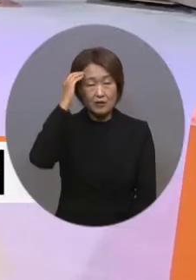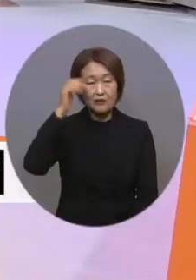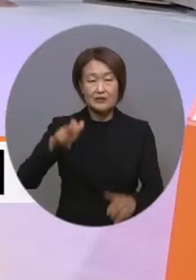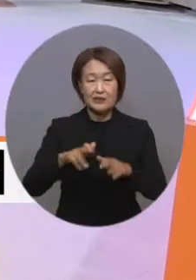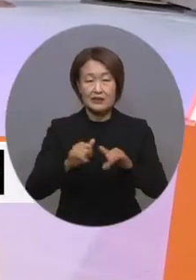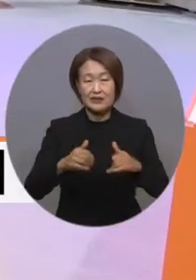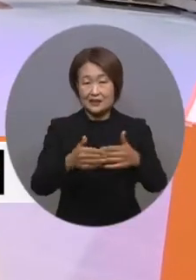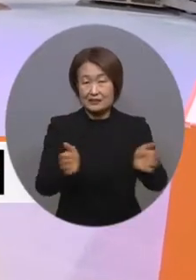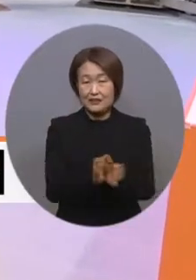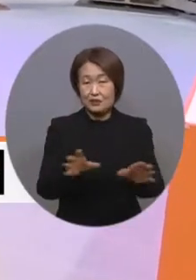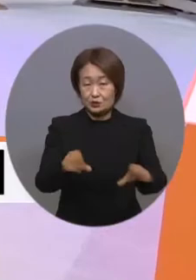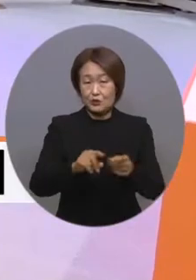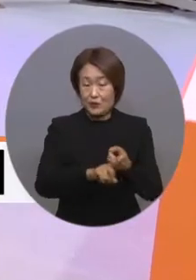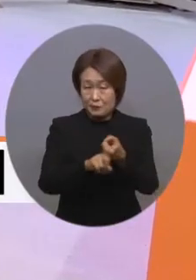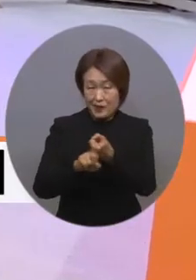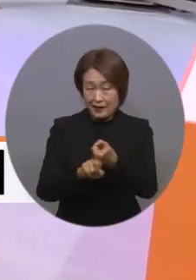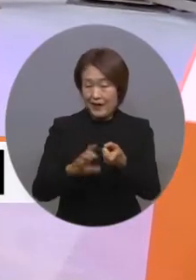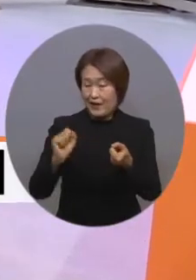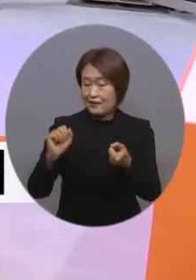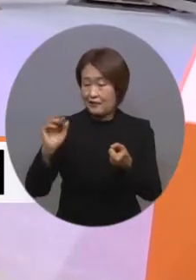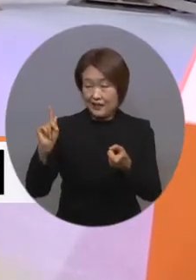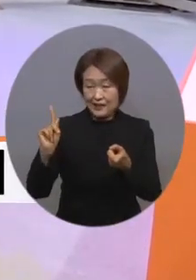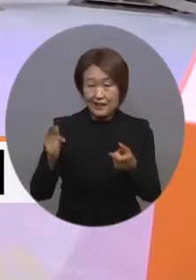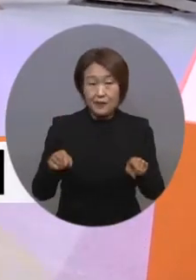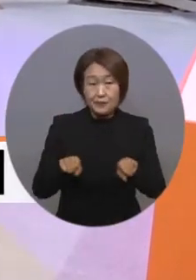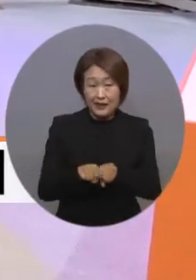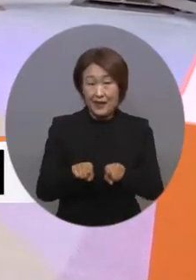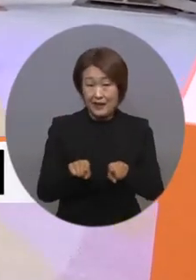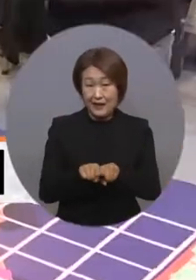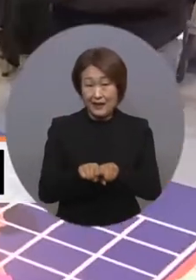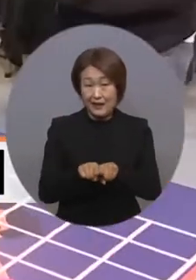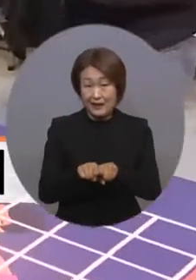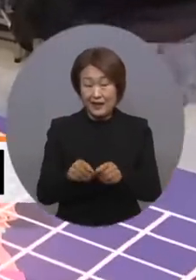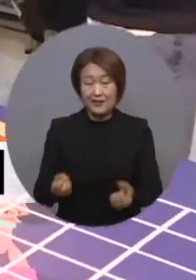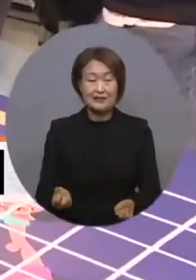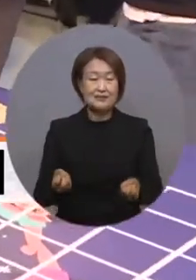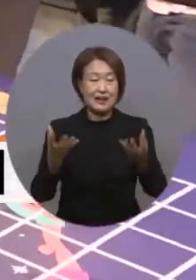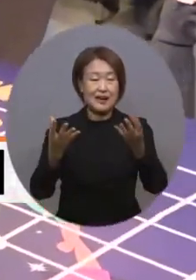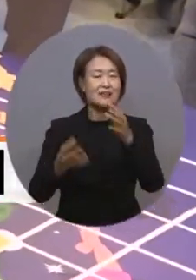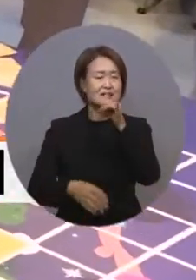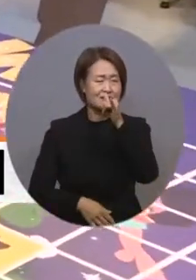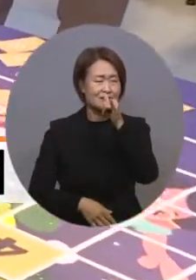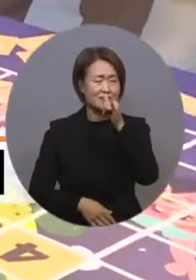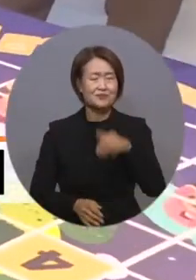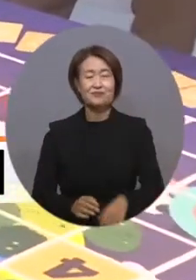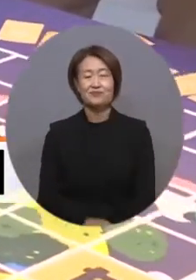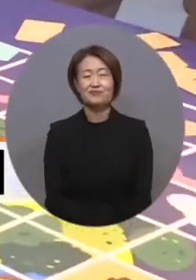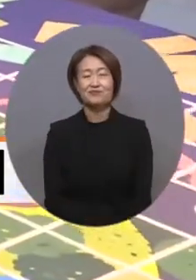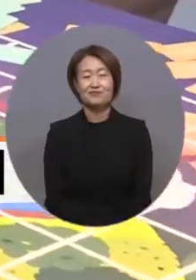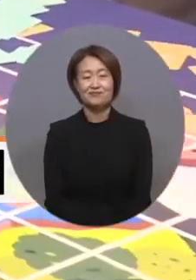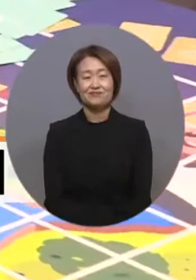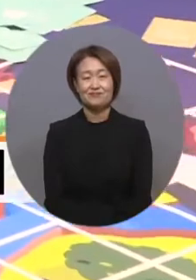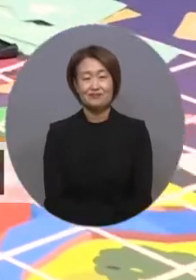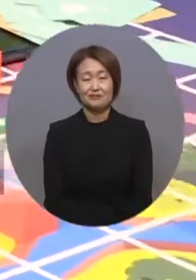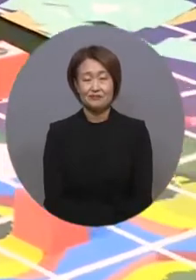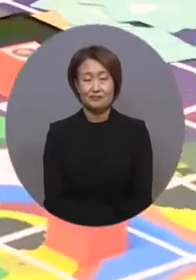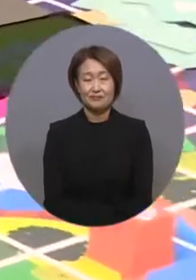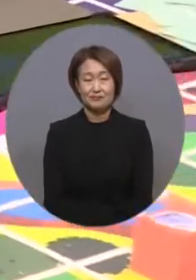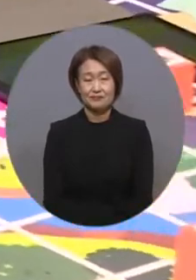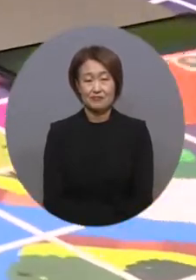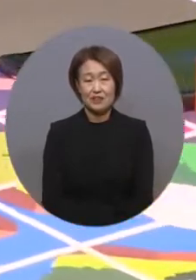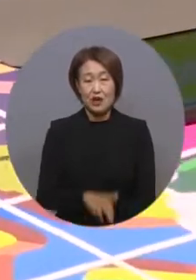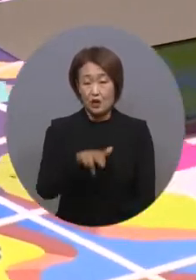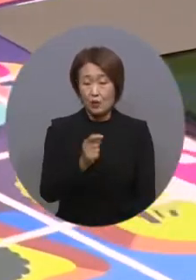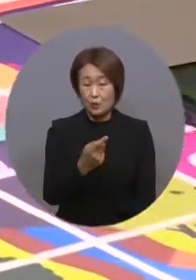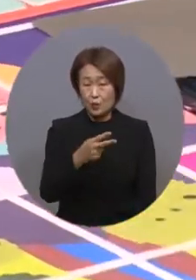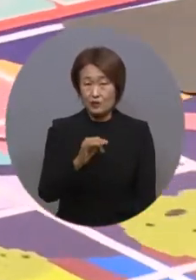총연맹은 SK텔레콤과 함께하는 2022 SK텔레콤 장애청소년 코딩 챌린지 대회를 열었습니다. 코딩 챌린지